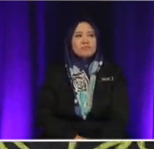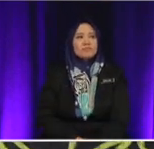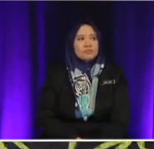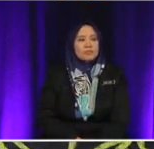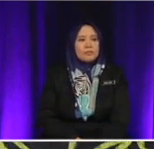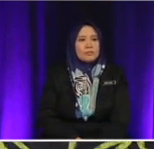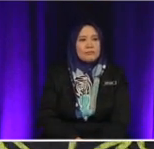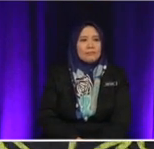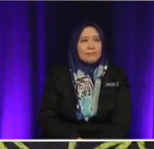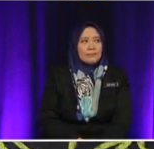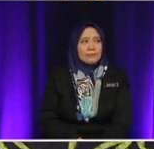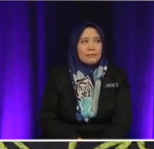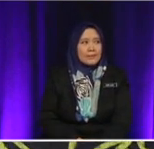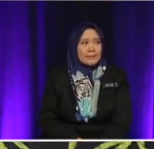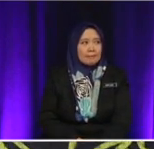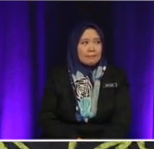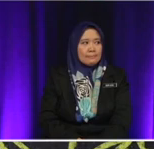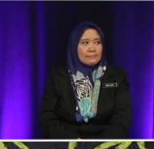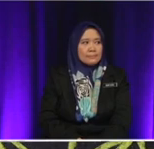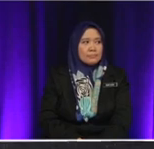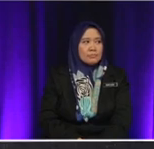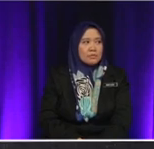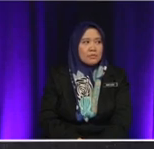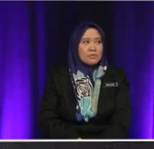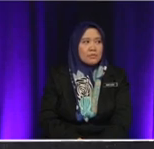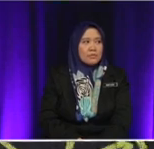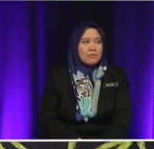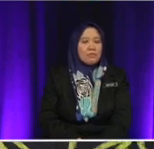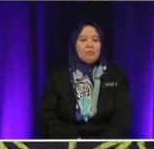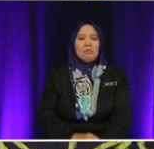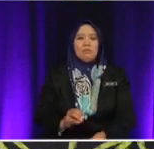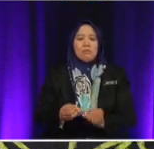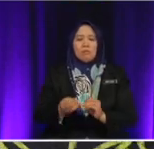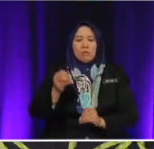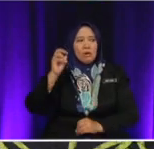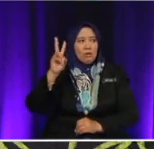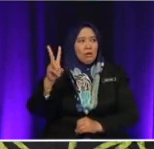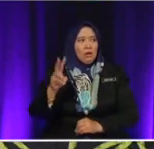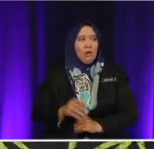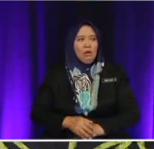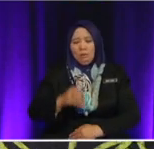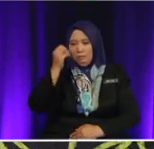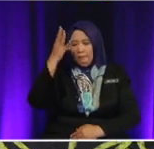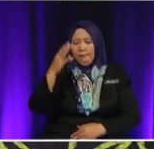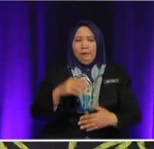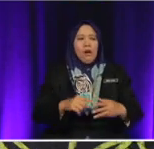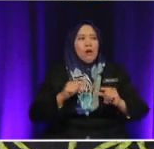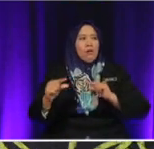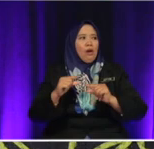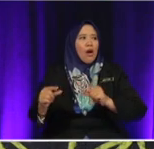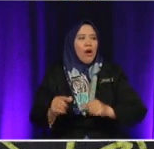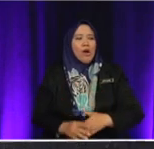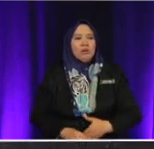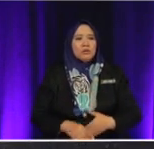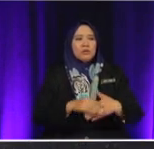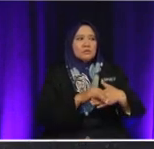3 markah. Okey, berikan jawapan dahulu. Yang lain, okey, yang kedua, nyatakan gaya kepimpinan Encik Fauzi dan kelemahannya.